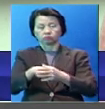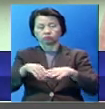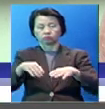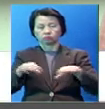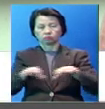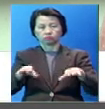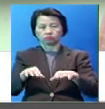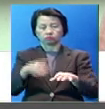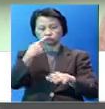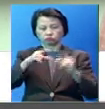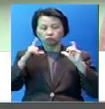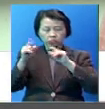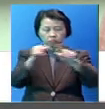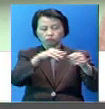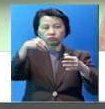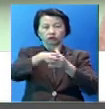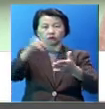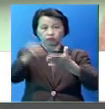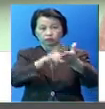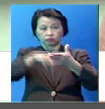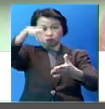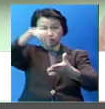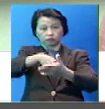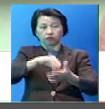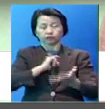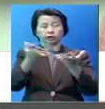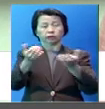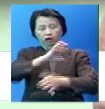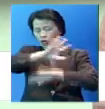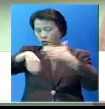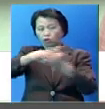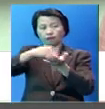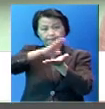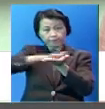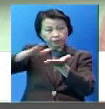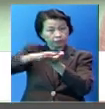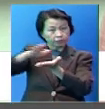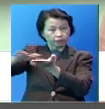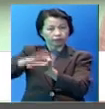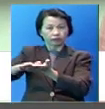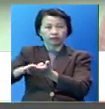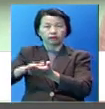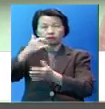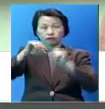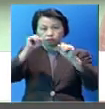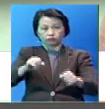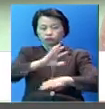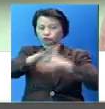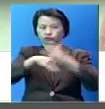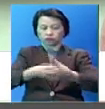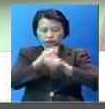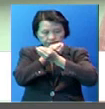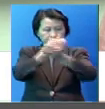ini. Okay? Saya nak semua clean ops because we believe that we can win with all the positive